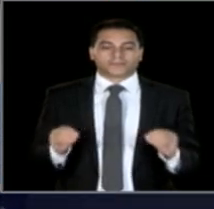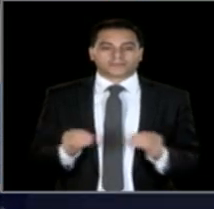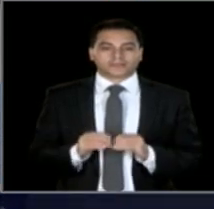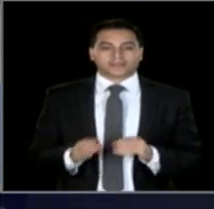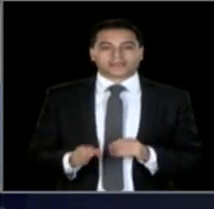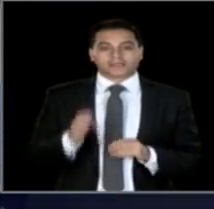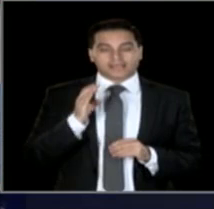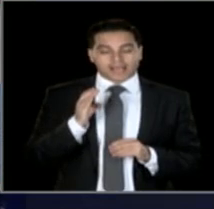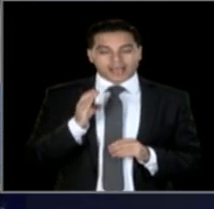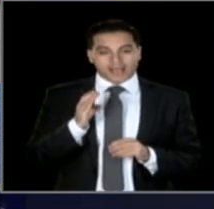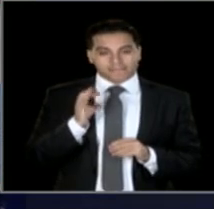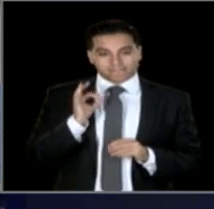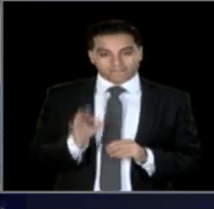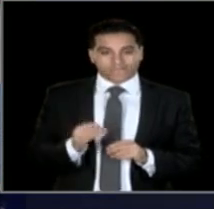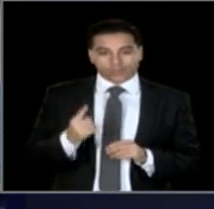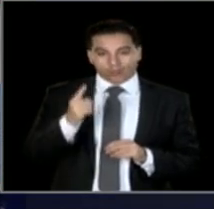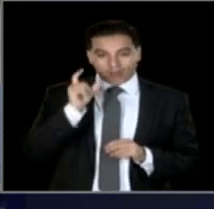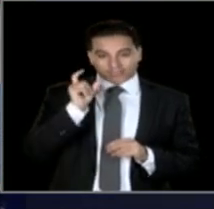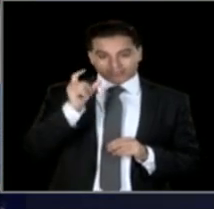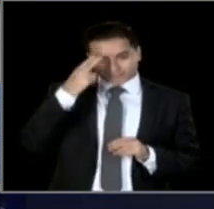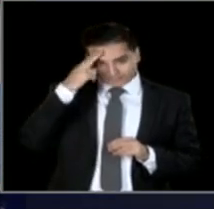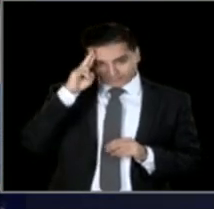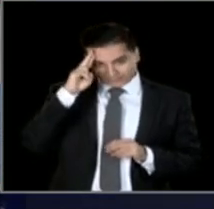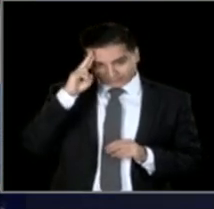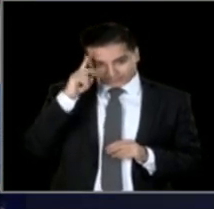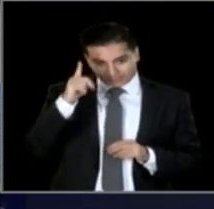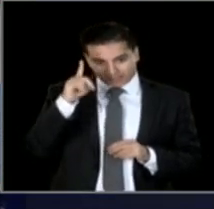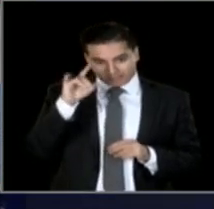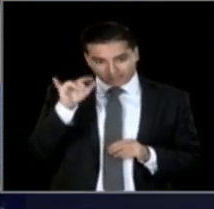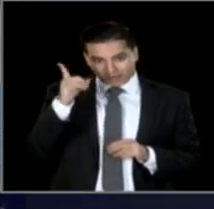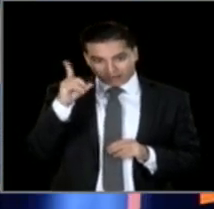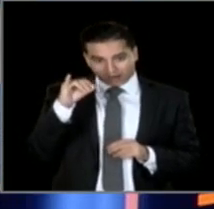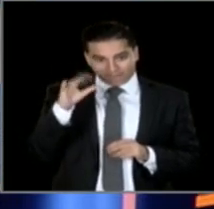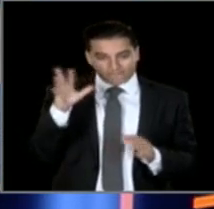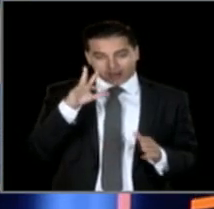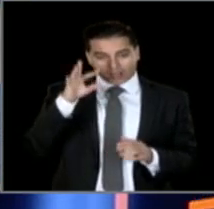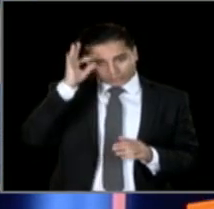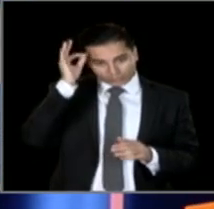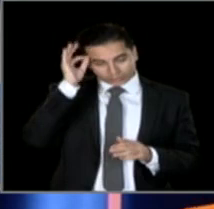الإجابة المنطقية الوحيدة بيرم التونسي، الوحيدة.